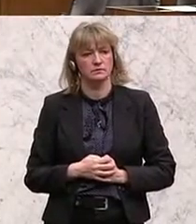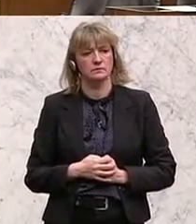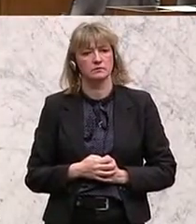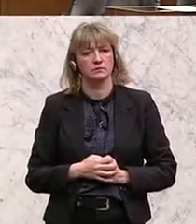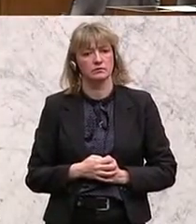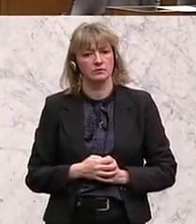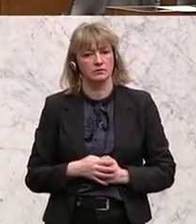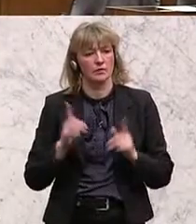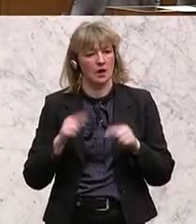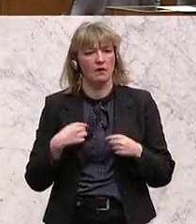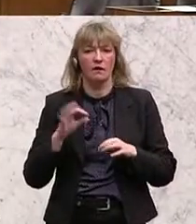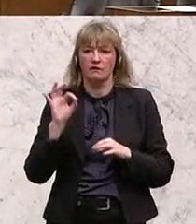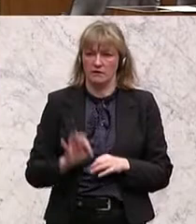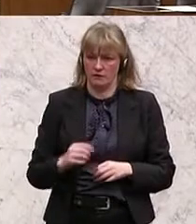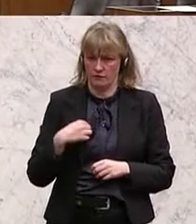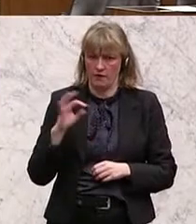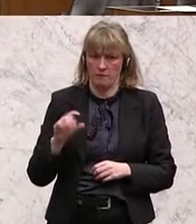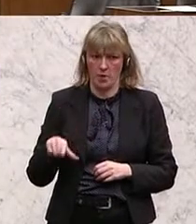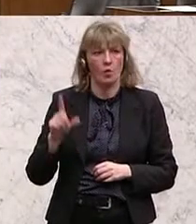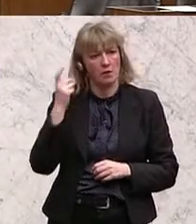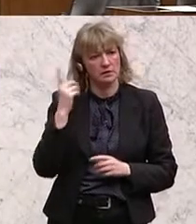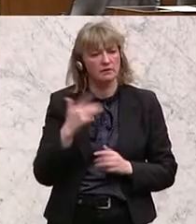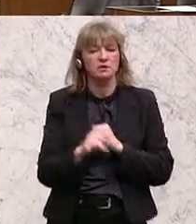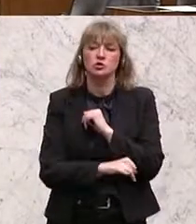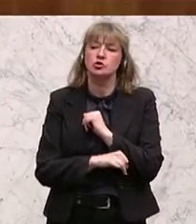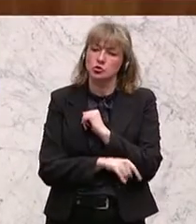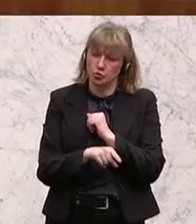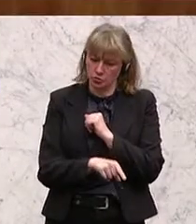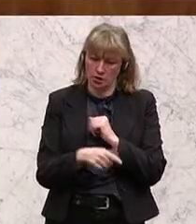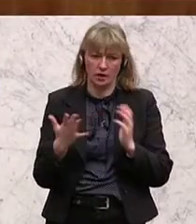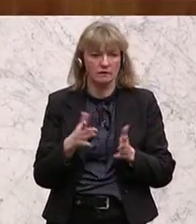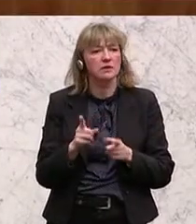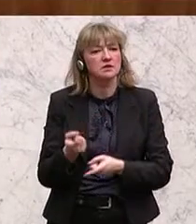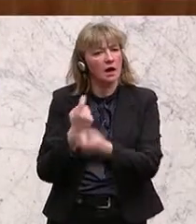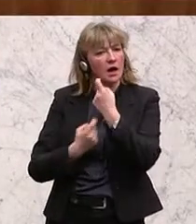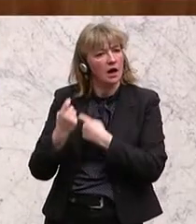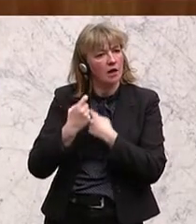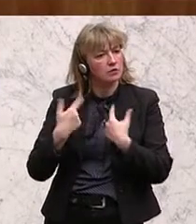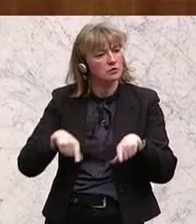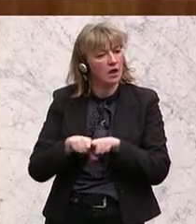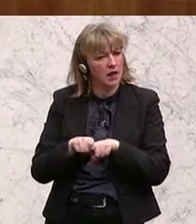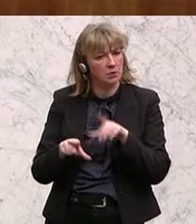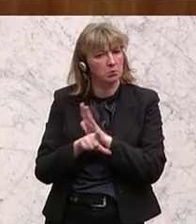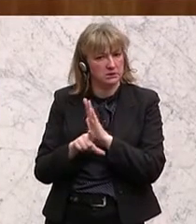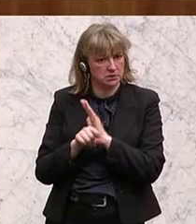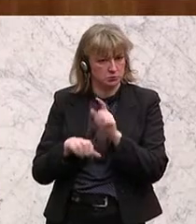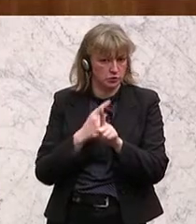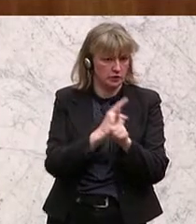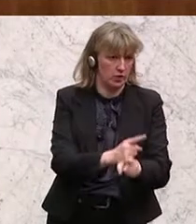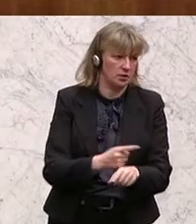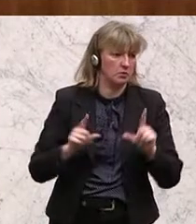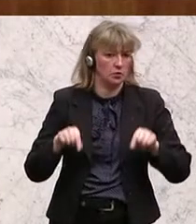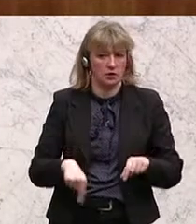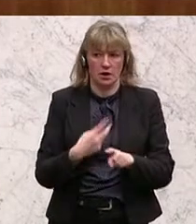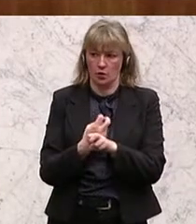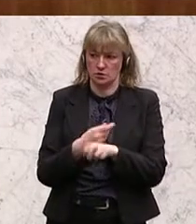Des Weiteren sind wir Freiheitliche auch der Meinung, dass das Studieren in Österreich nach dem sogenannten Herkunftslandprinzip zu erfolgen hat. Das heißt, hier